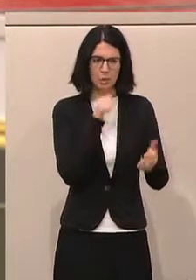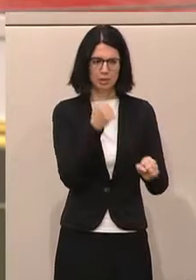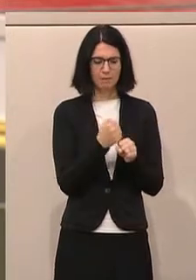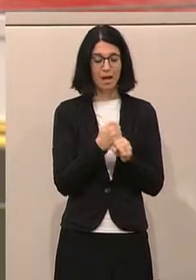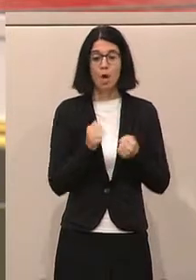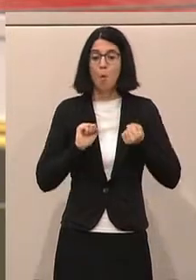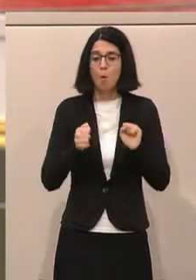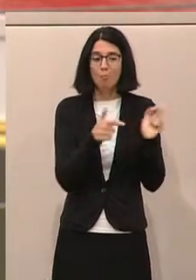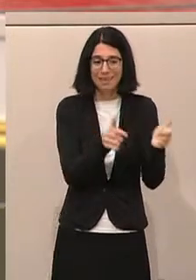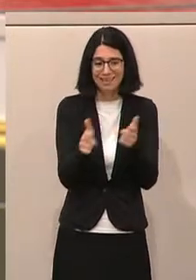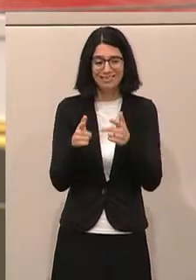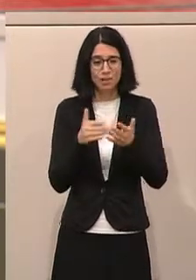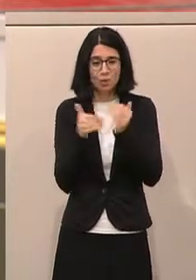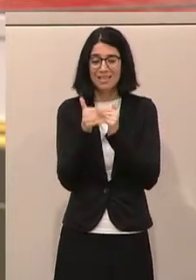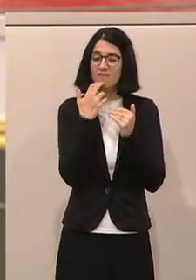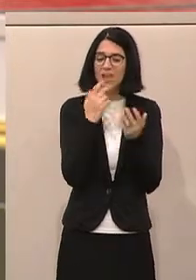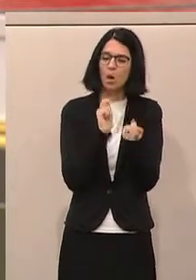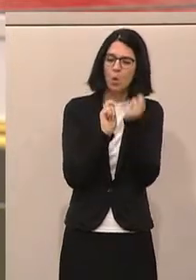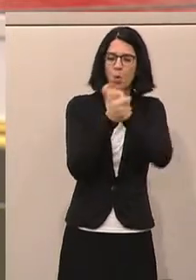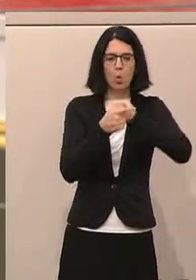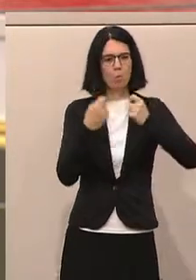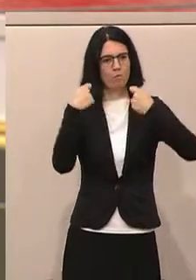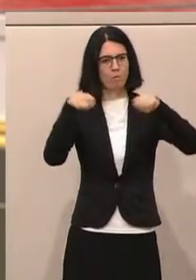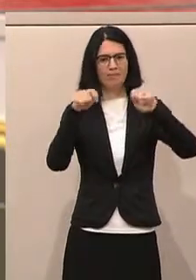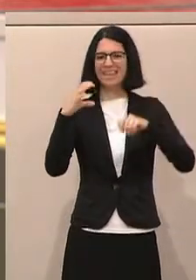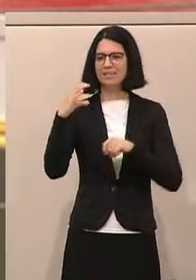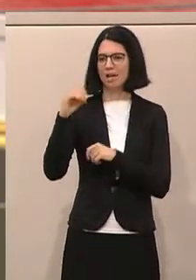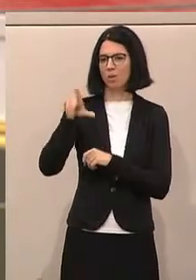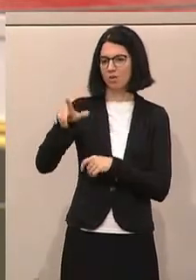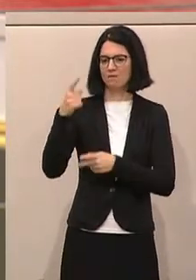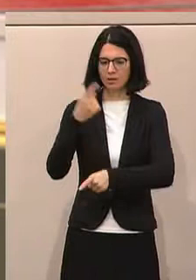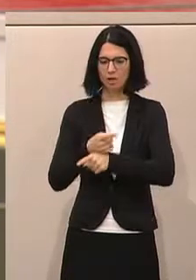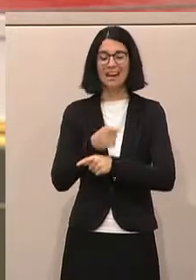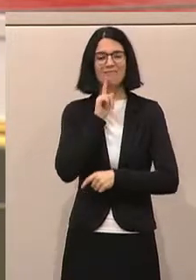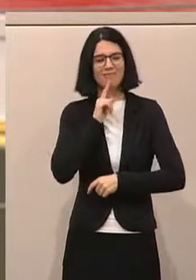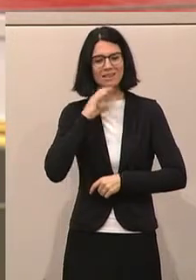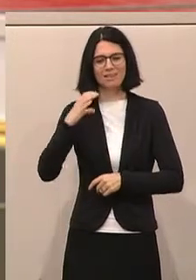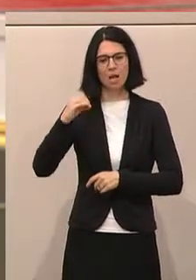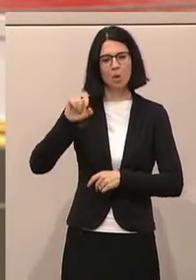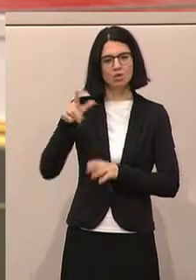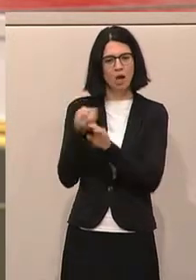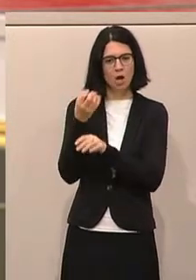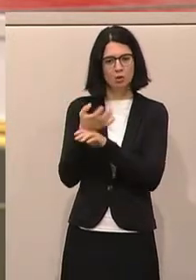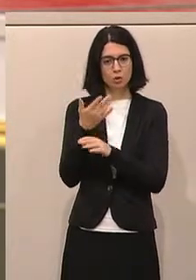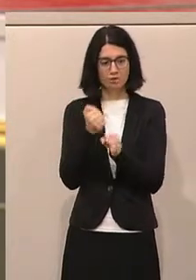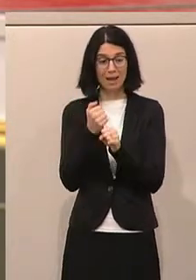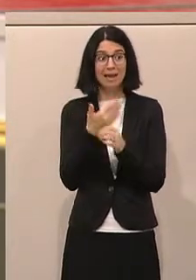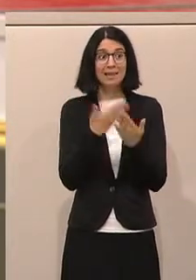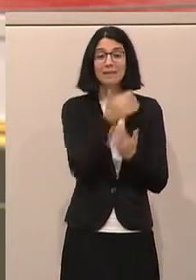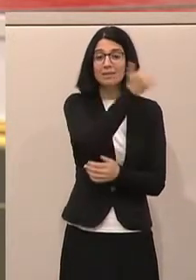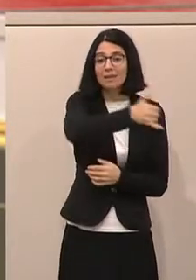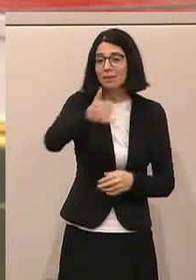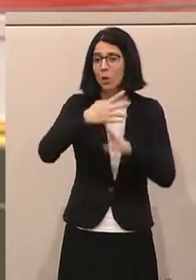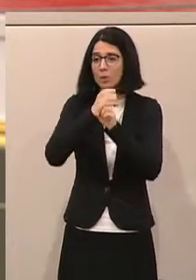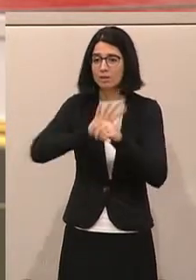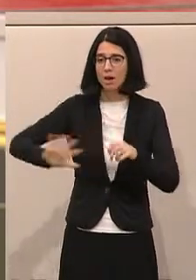das Mobilitätssystem umbauen. Wir wollen es wirklich auch CO2-neutral und mit wenig CO2-Ausstoß versehen, damit jeder in Österreich